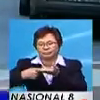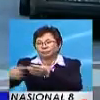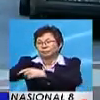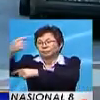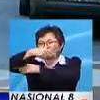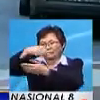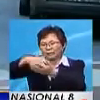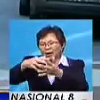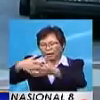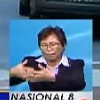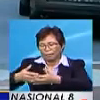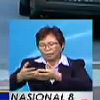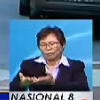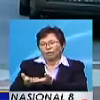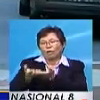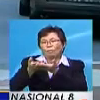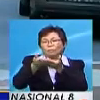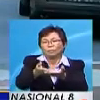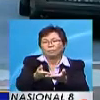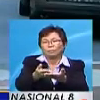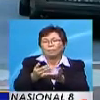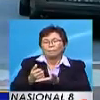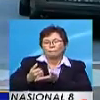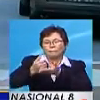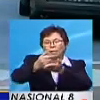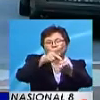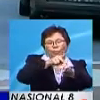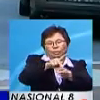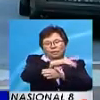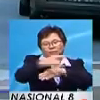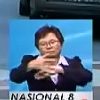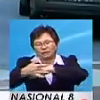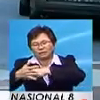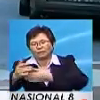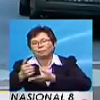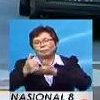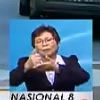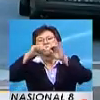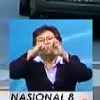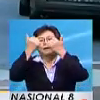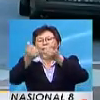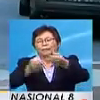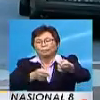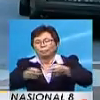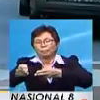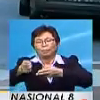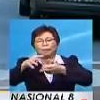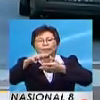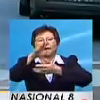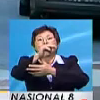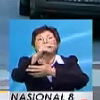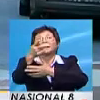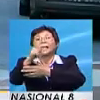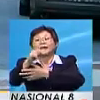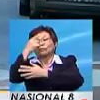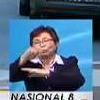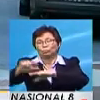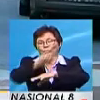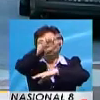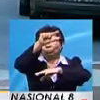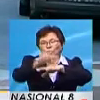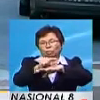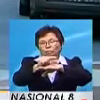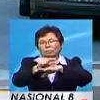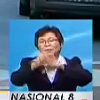ini Amerika Syarikat menawarkan bantuan kepakaran dan teknikal kepada agensi pengurusan bencana negara untuk diguna pakai